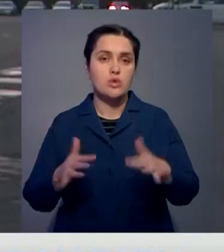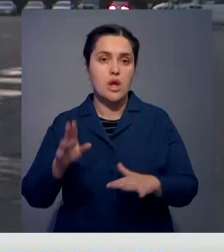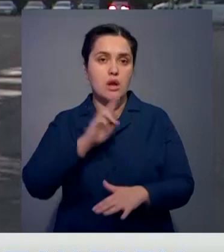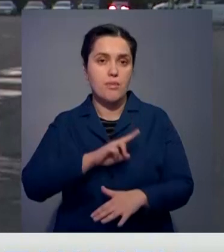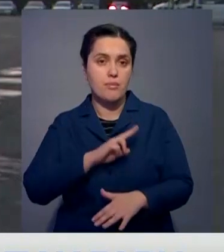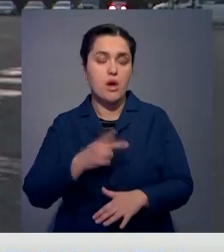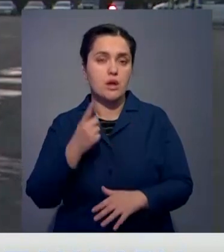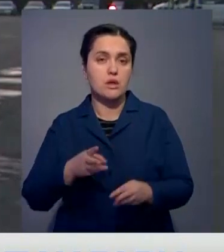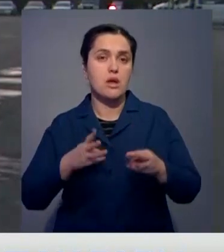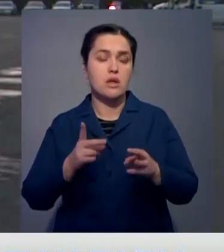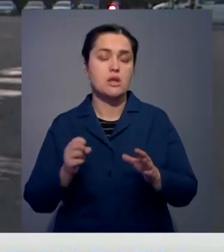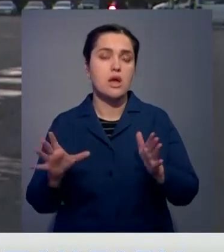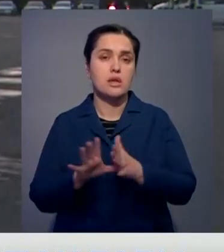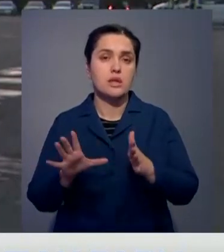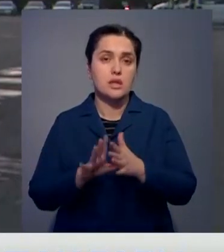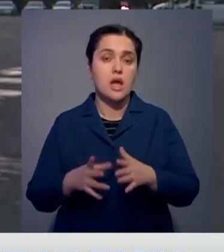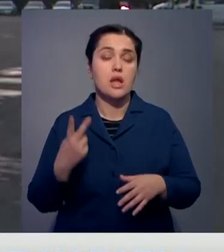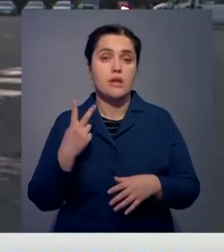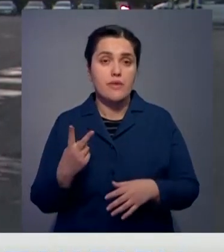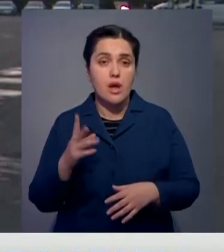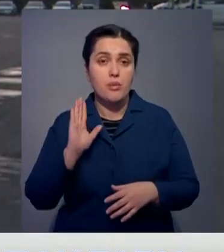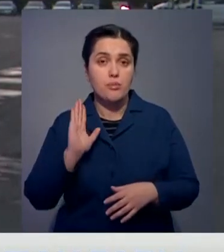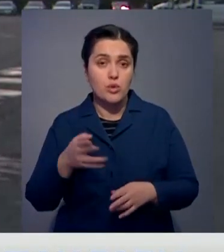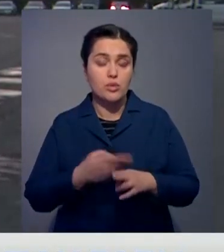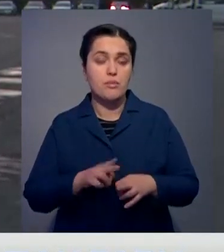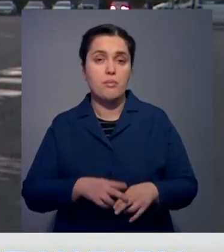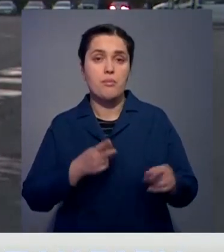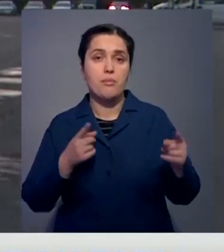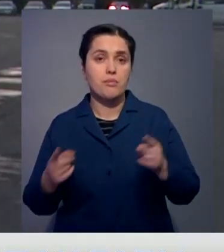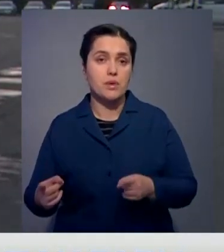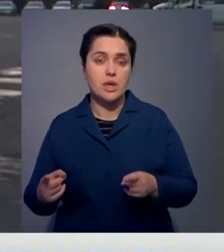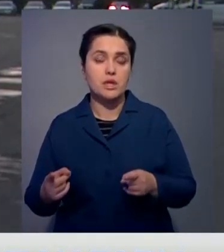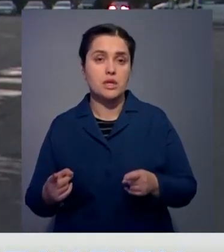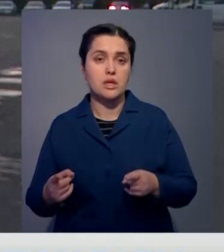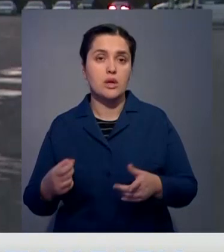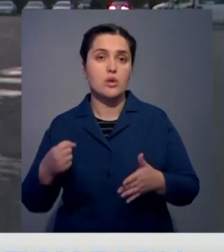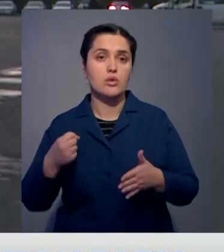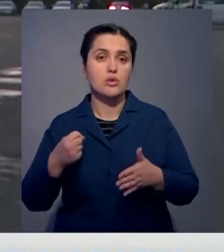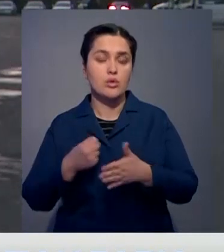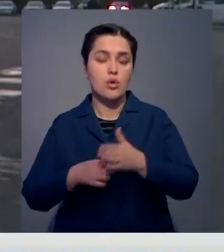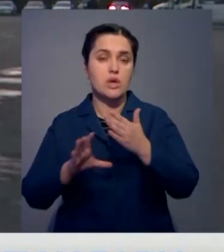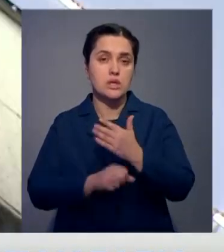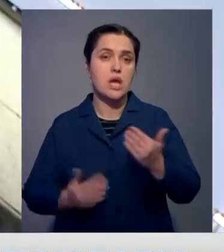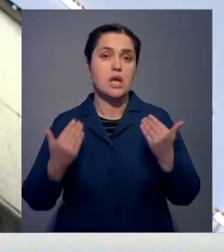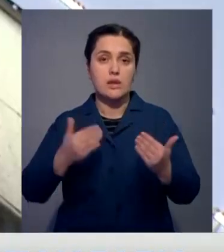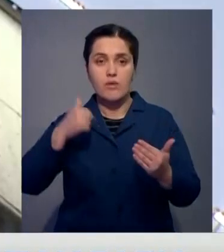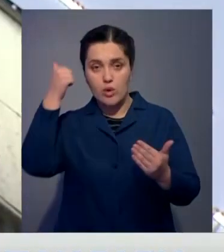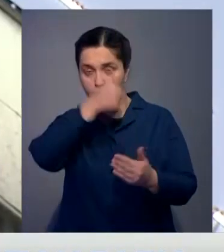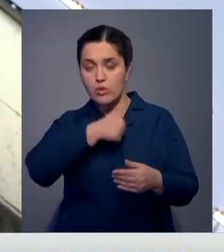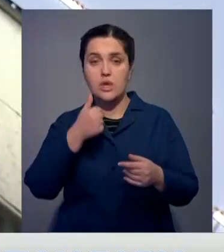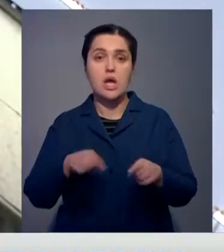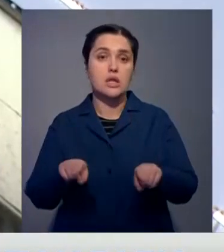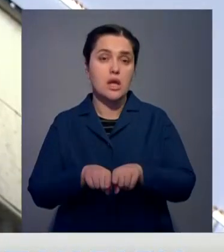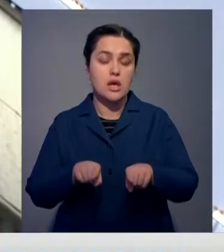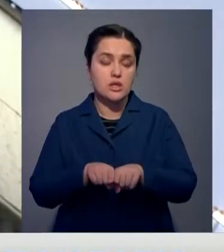электричестве. Две будут переведены, можно сказать, до конца текущего года. Также предусмотрен